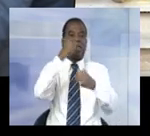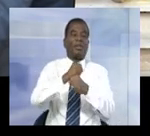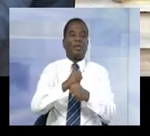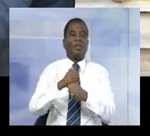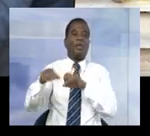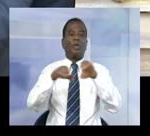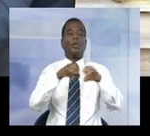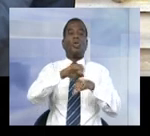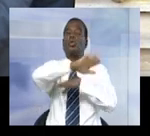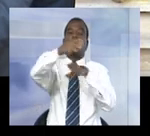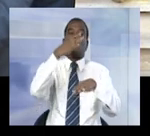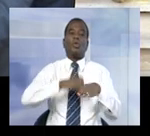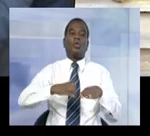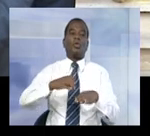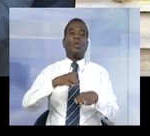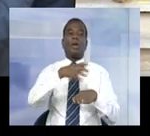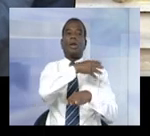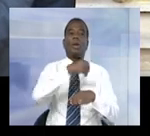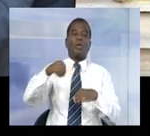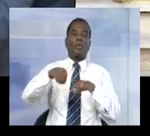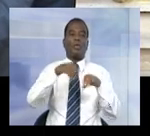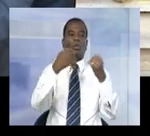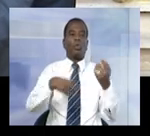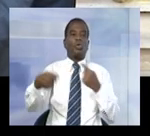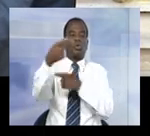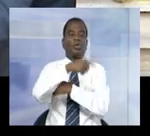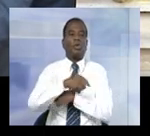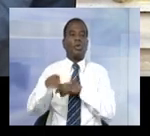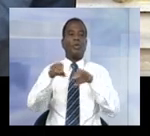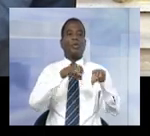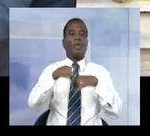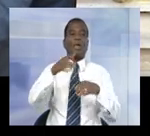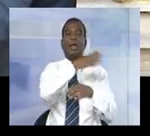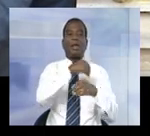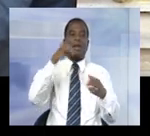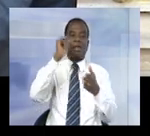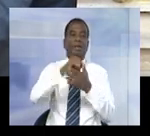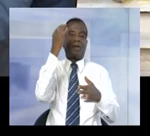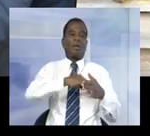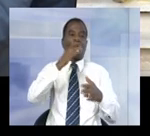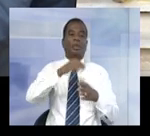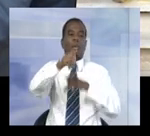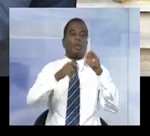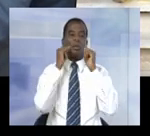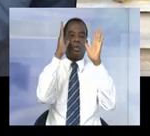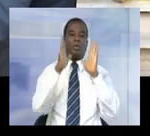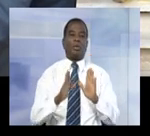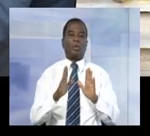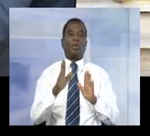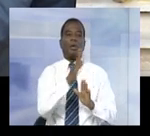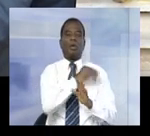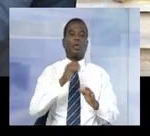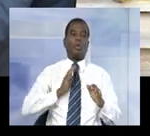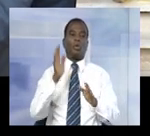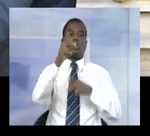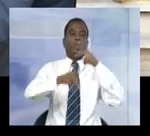voeux, vos ambitions que vous êtes en train aujourd'hui de déployer. Et ceci dans l'intérêt du peuple ivoirien et dans l'intérêt de nos